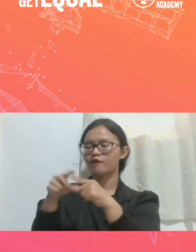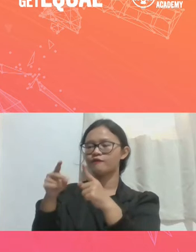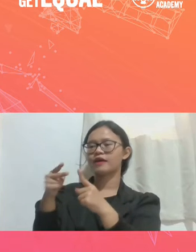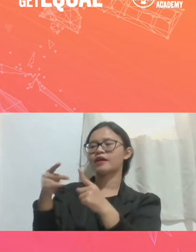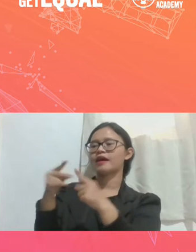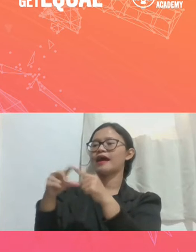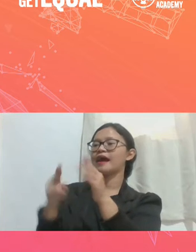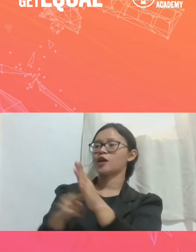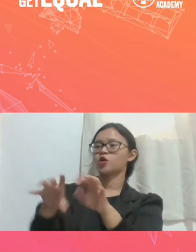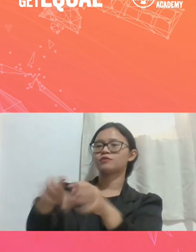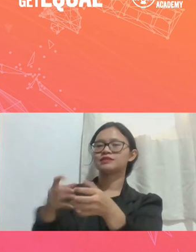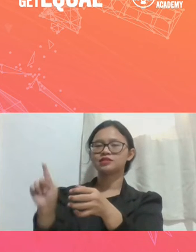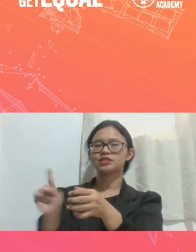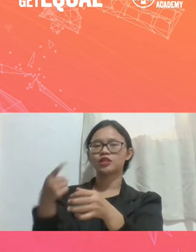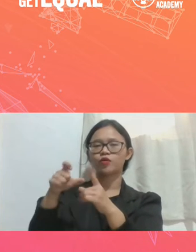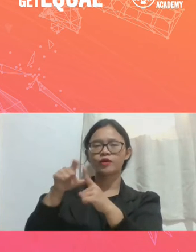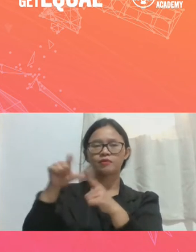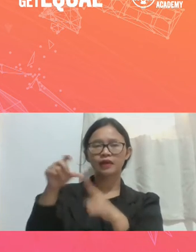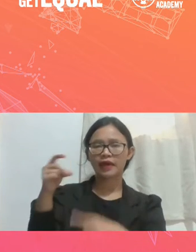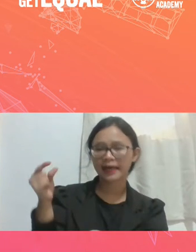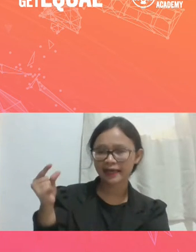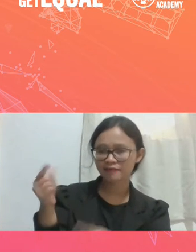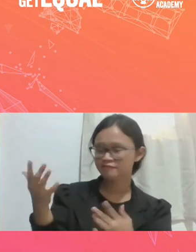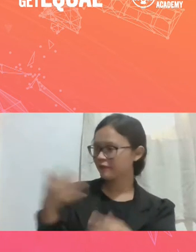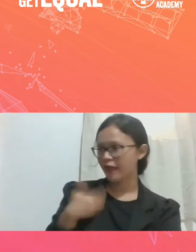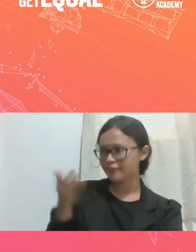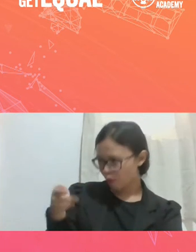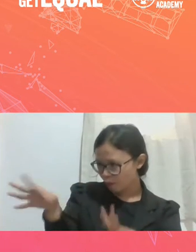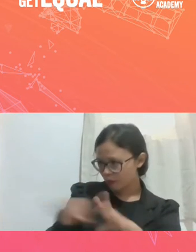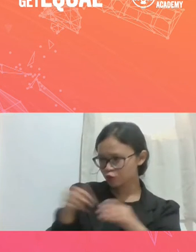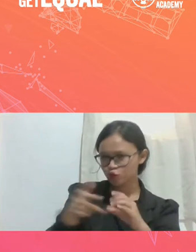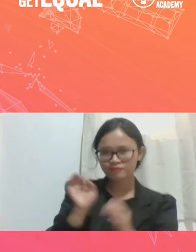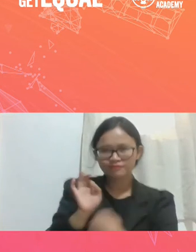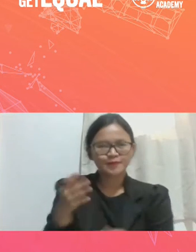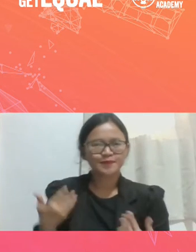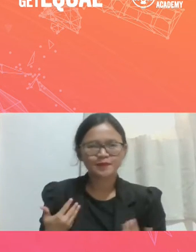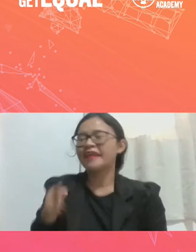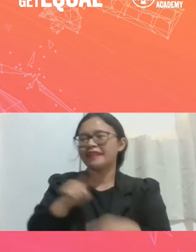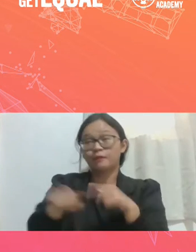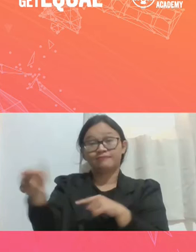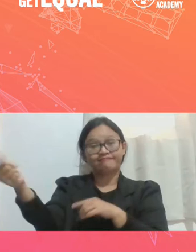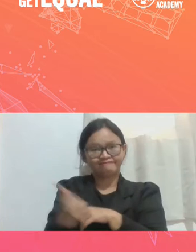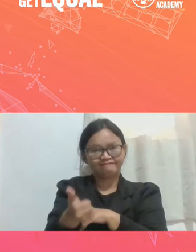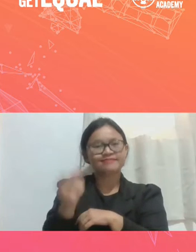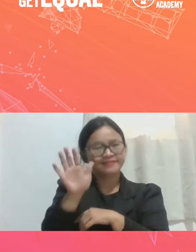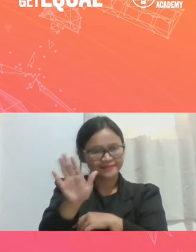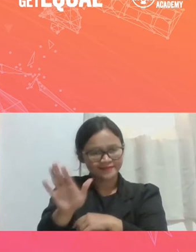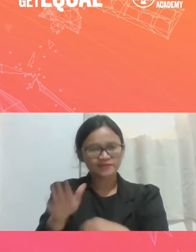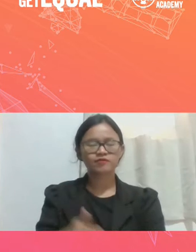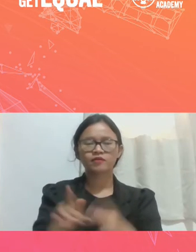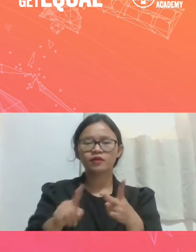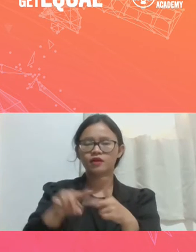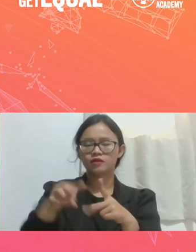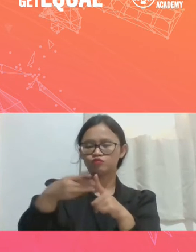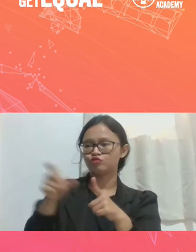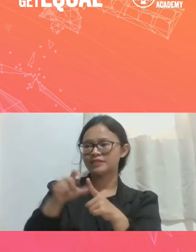Komisi 1 DPR. Saya nggak tahu Pak Farhan udah datang atau belum, tapi nanti akan bergabung ya pastinya. Pak Budiman